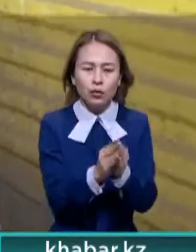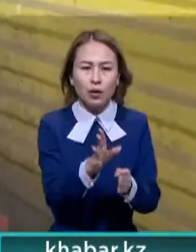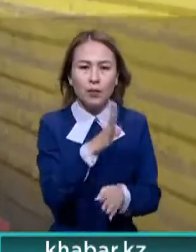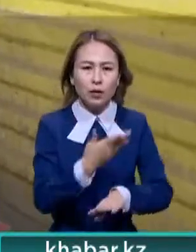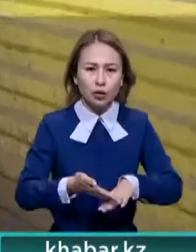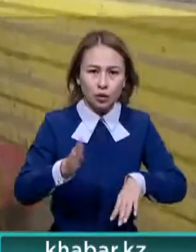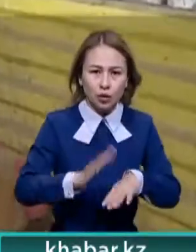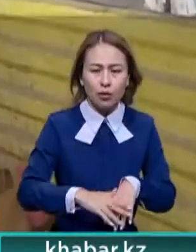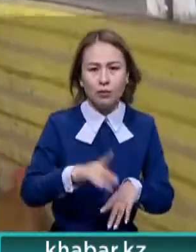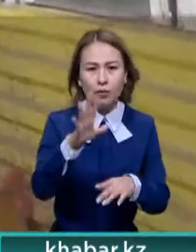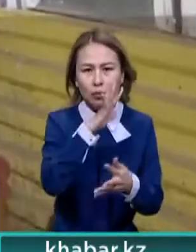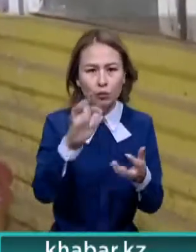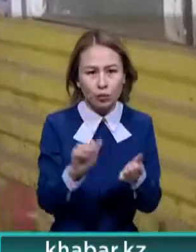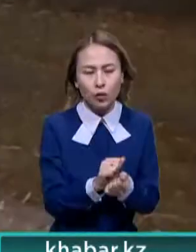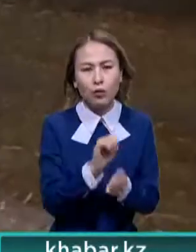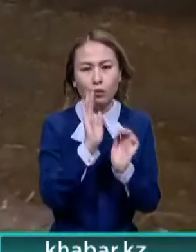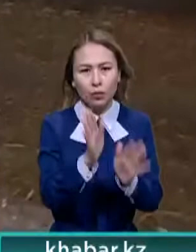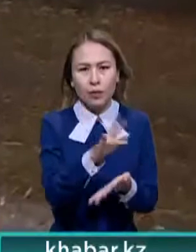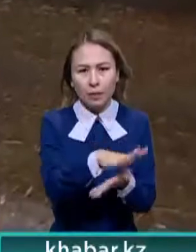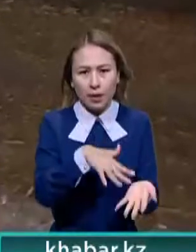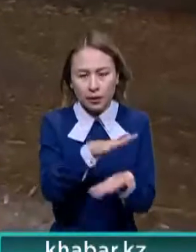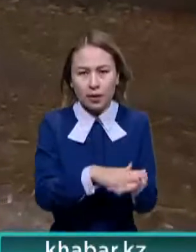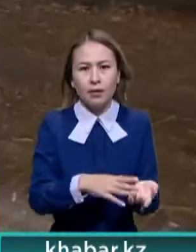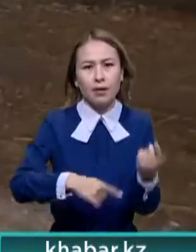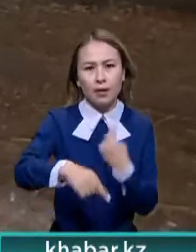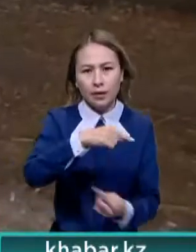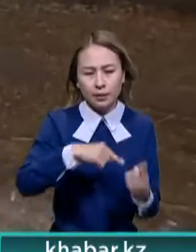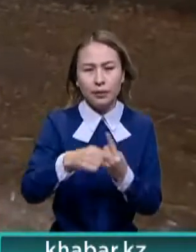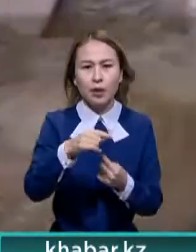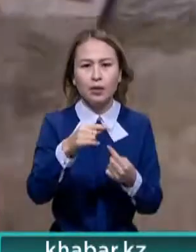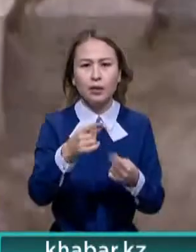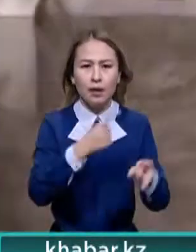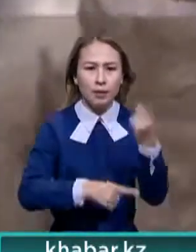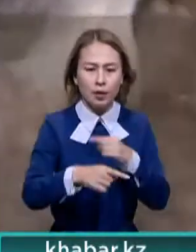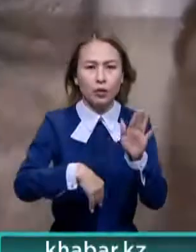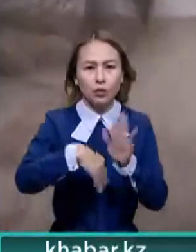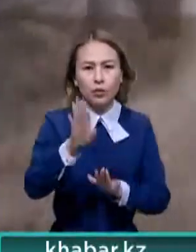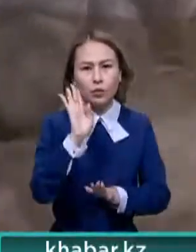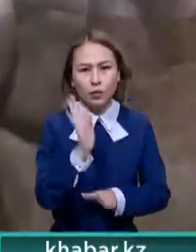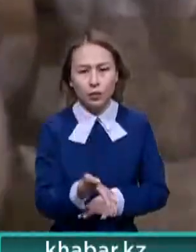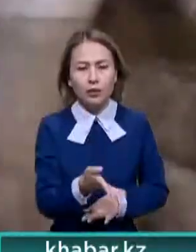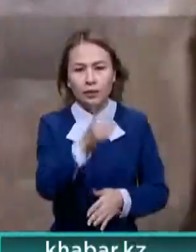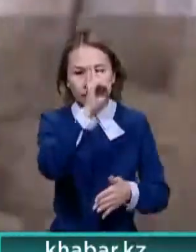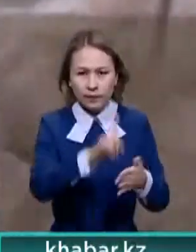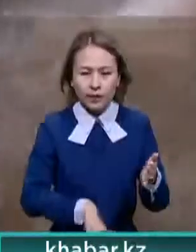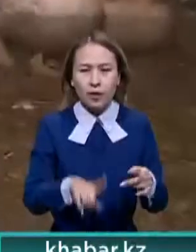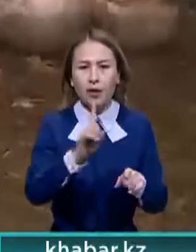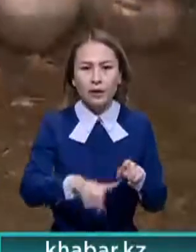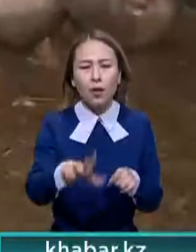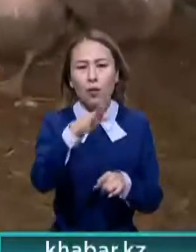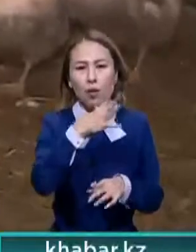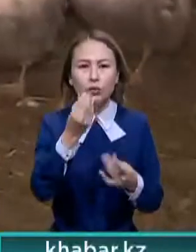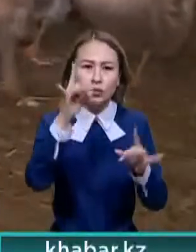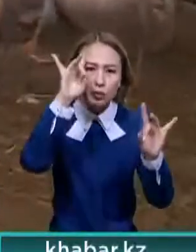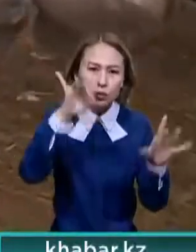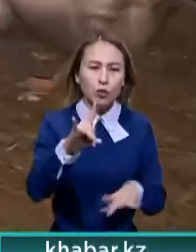тап болса да алған беттерінен қайтпақ емес. Құс фермасын қайтадан қалпына келтіру жолында тынбай еңбек етіп жүр. Алдағы уақытта тағы тосын